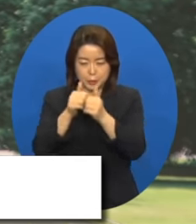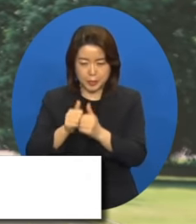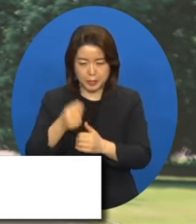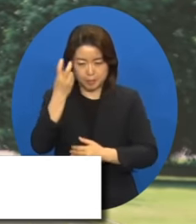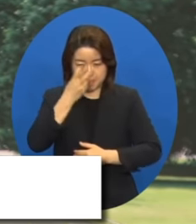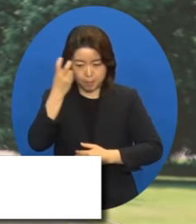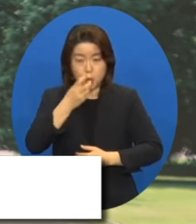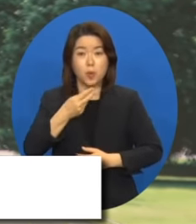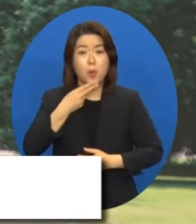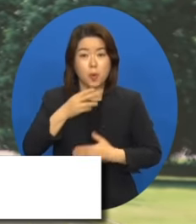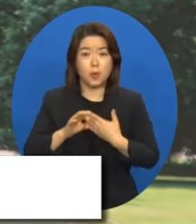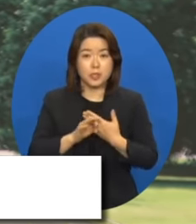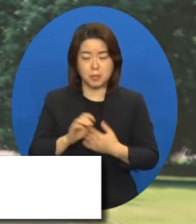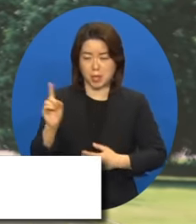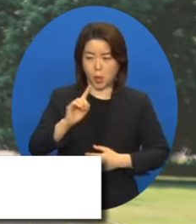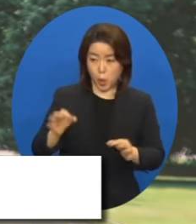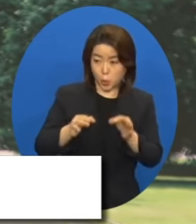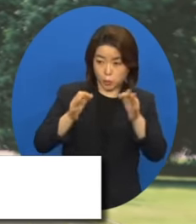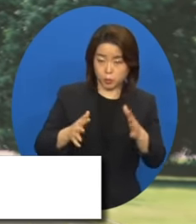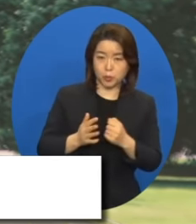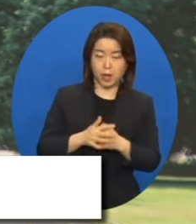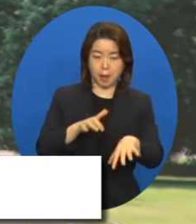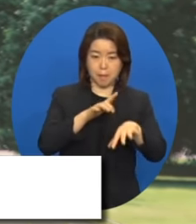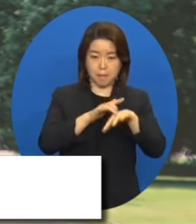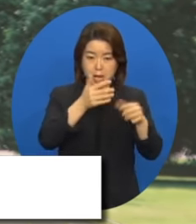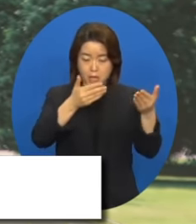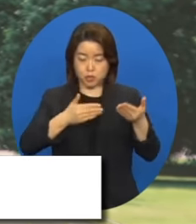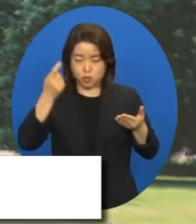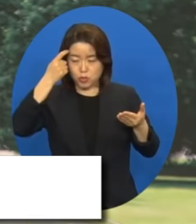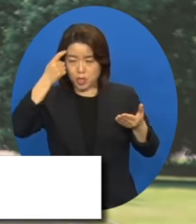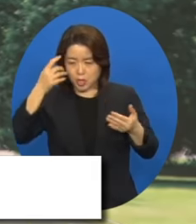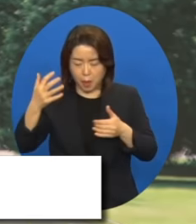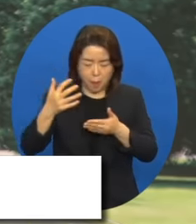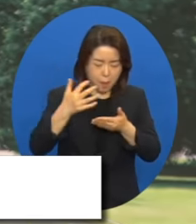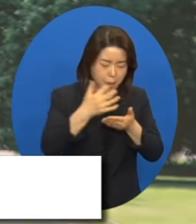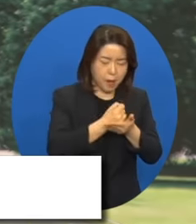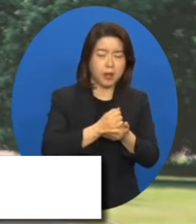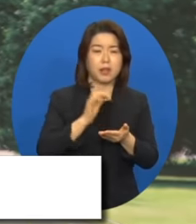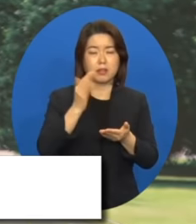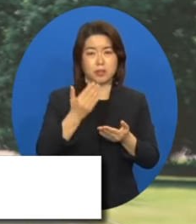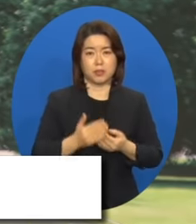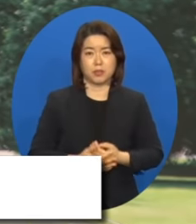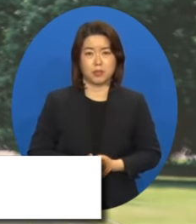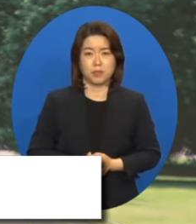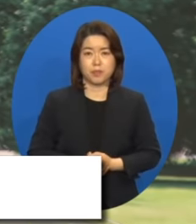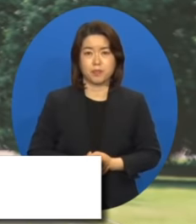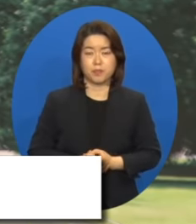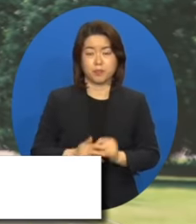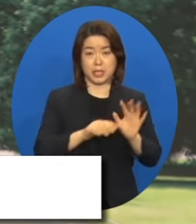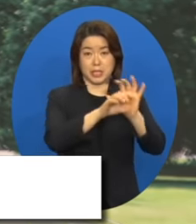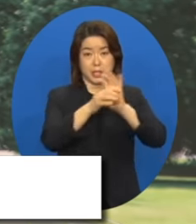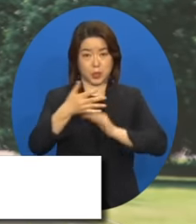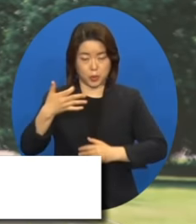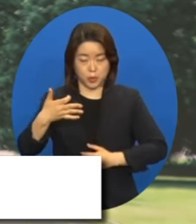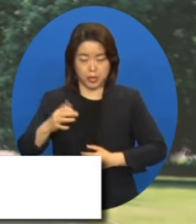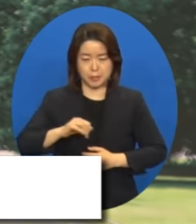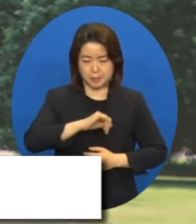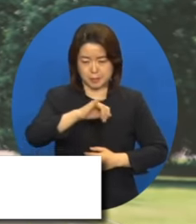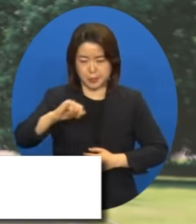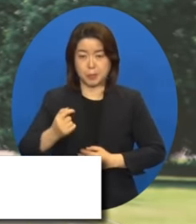점검하지 않으면 어느 순간에 마귀가 주는 생각에 사로잡혀버리게 됩니다. 코로나19